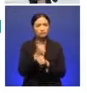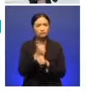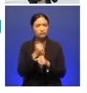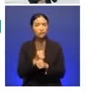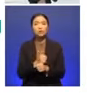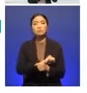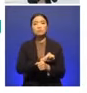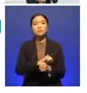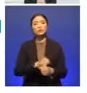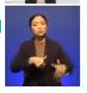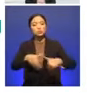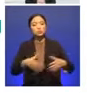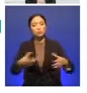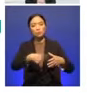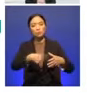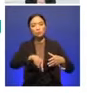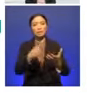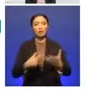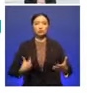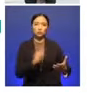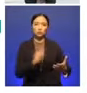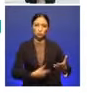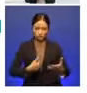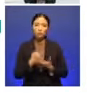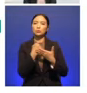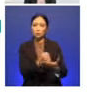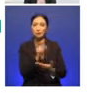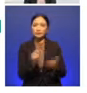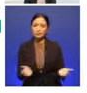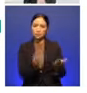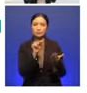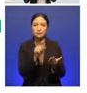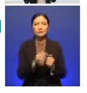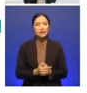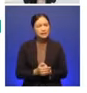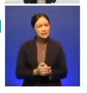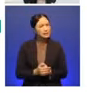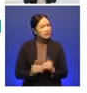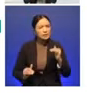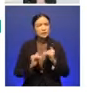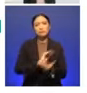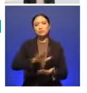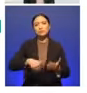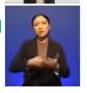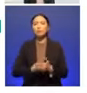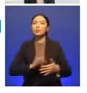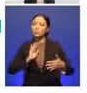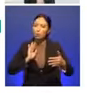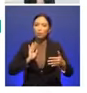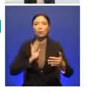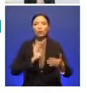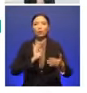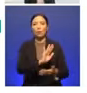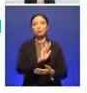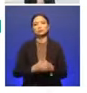พี่น้องกลุ่มที่ใช้หลักประกันสุขภาพนะครับแห่งชาติเพราะว่ามันคือเกือบทั้งหมดของสิ่งที่เขาจะต้องเข้าไปใช้บริการ